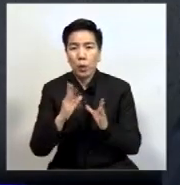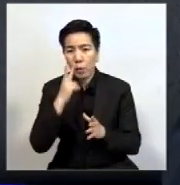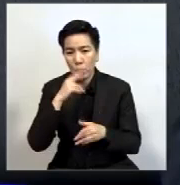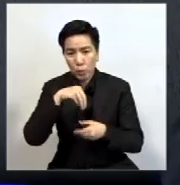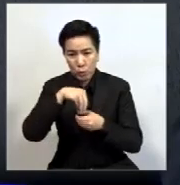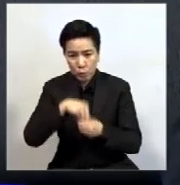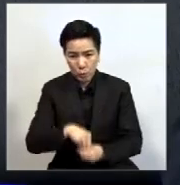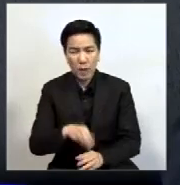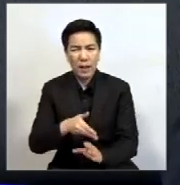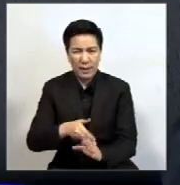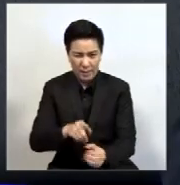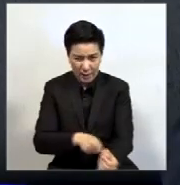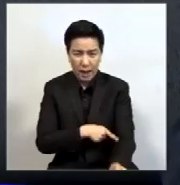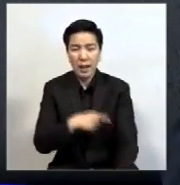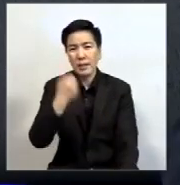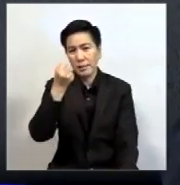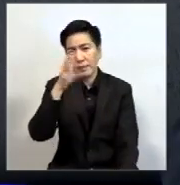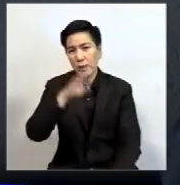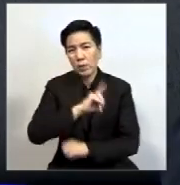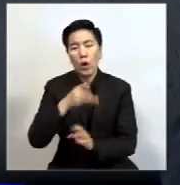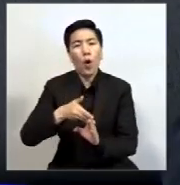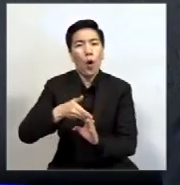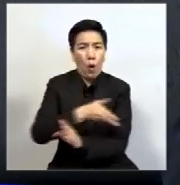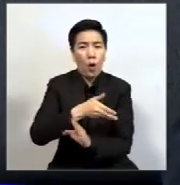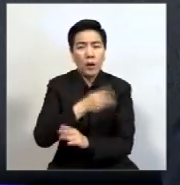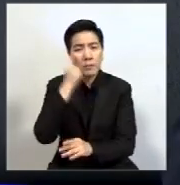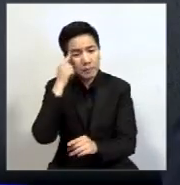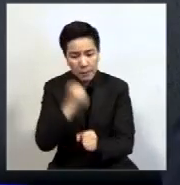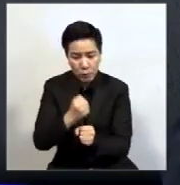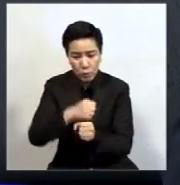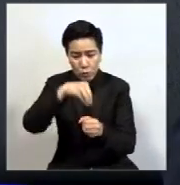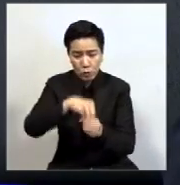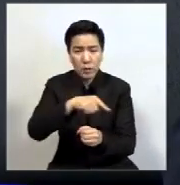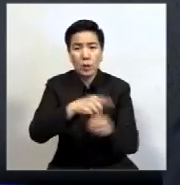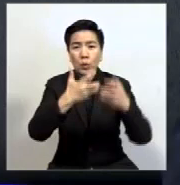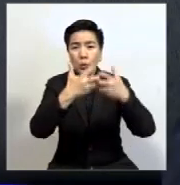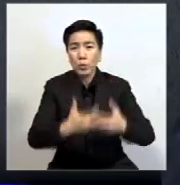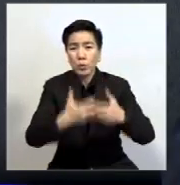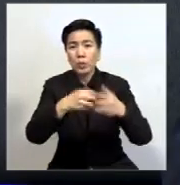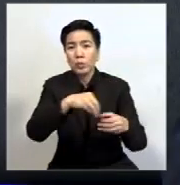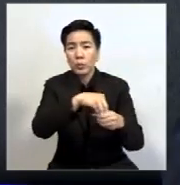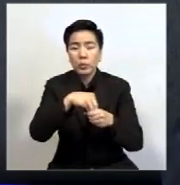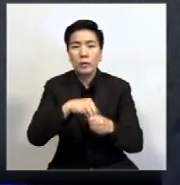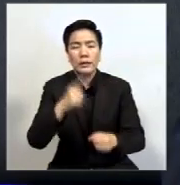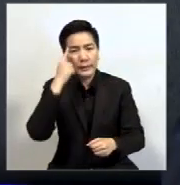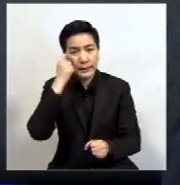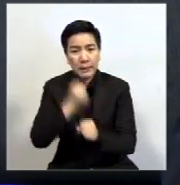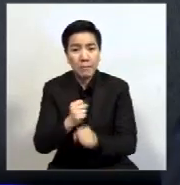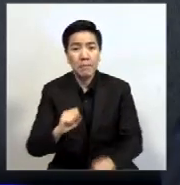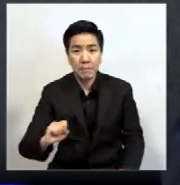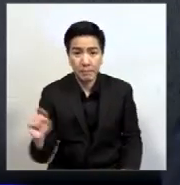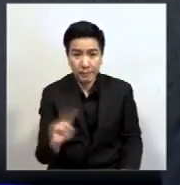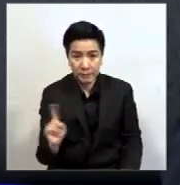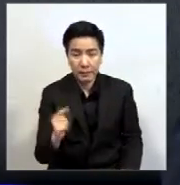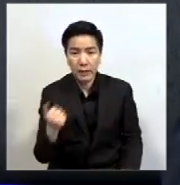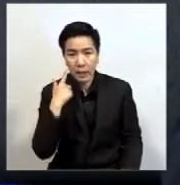าอยู่นานกว่า14วันแล้วเนื่องไหมฮะเหมือนกับเขามาตั้งใจทำงานอยู่ที่นิคมโรงงานนะฮะเพราะสิ่งที่ควรจะทำก็คือว่า